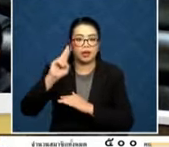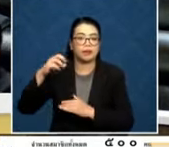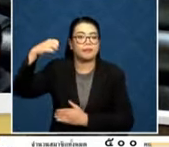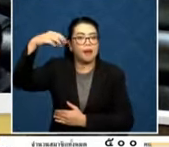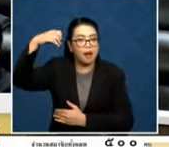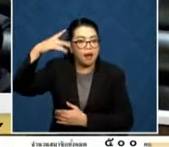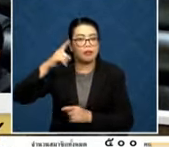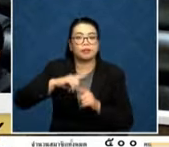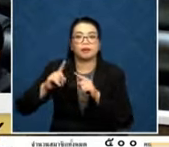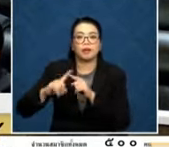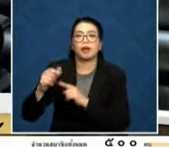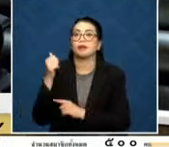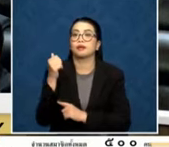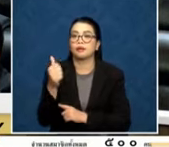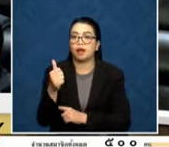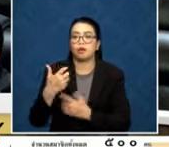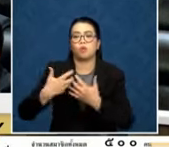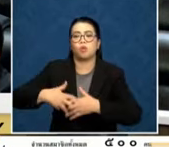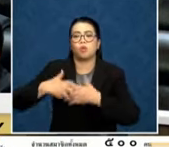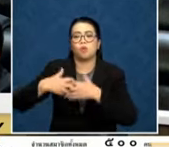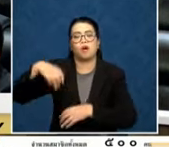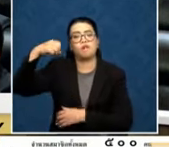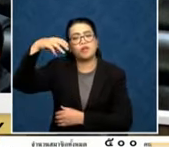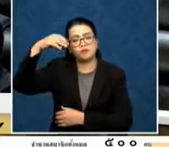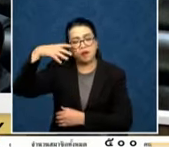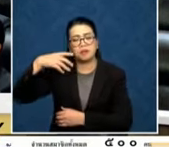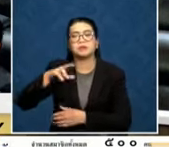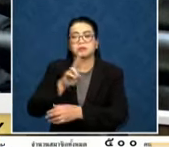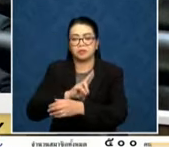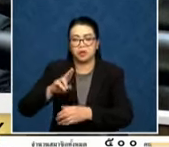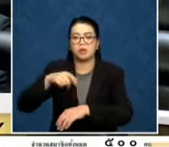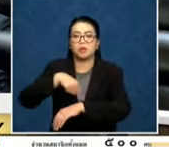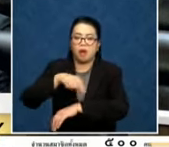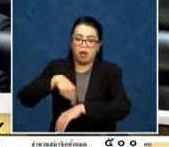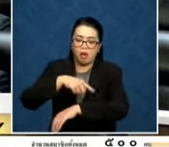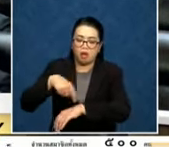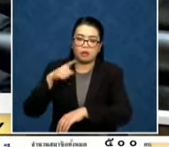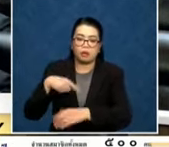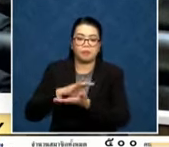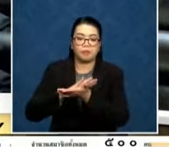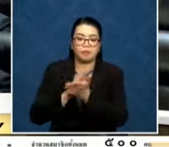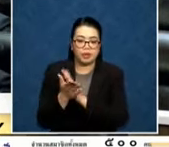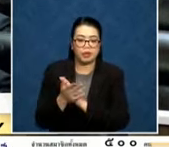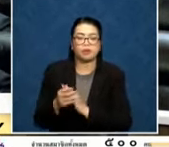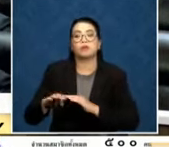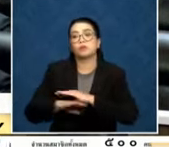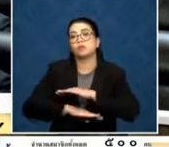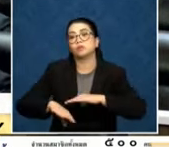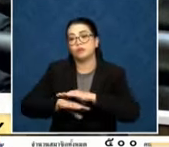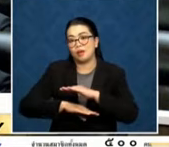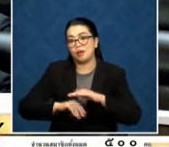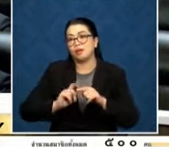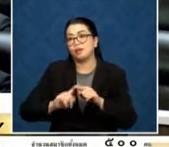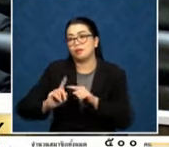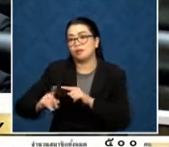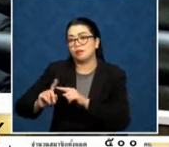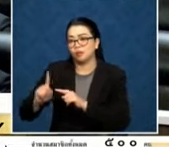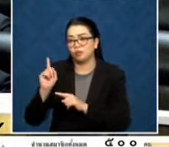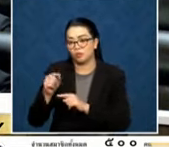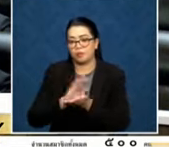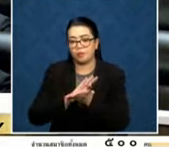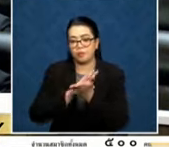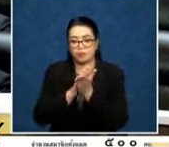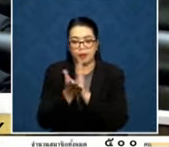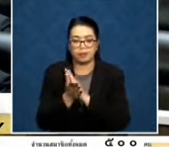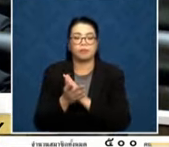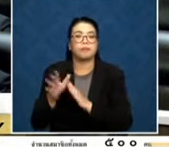นานกว่าการสร้างโรงไฟฟ้าโรงไฟฟ้าหนึงครับถ้าเราไม่เริ่มตอนนี้เราจะมีโครงสร้างพื้นฐานที่ไม่เพียงพอในการรองรับการเติบโตของ